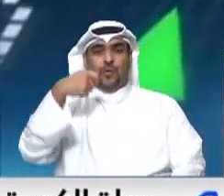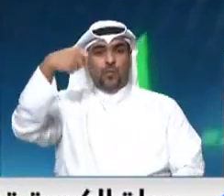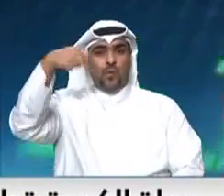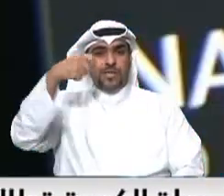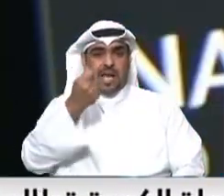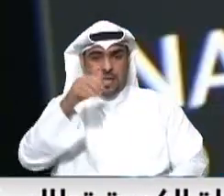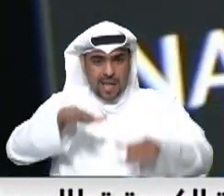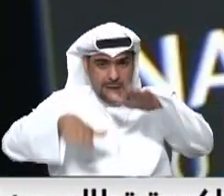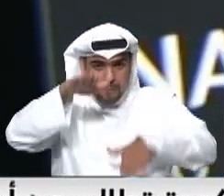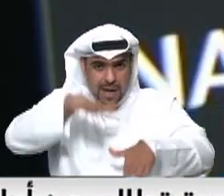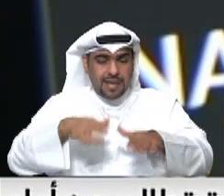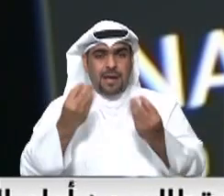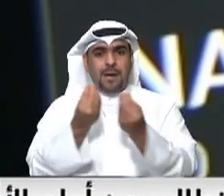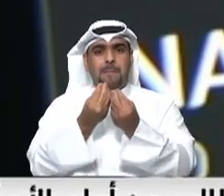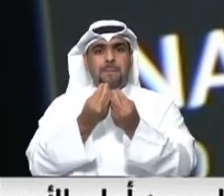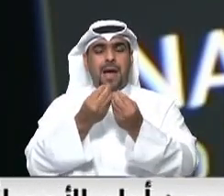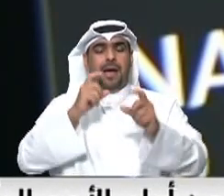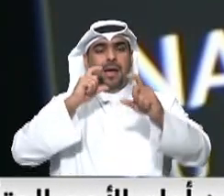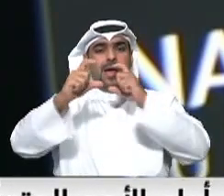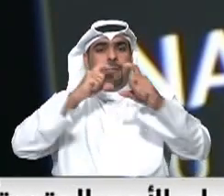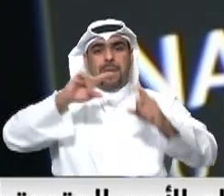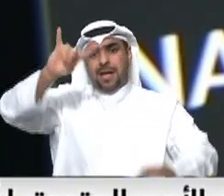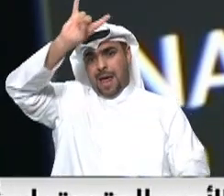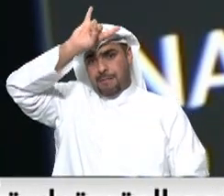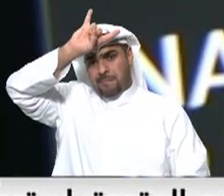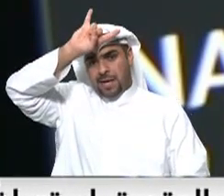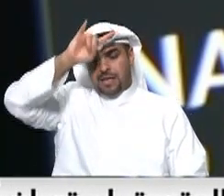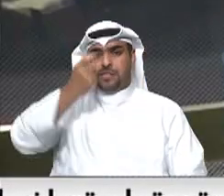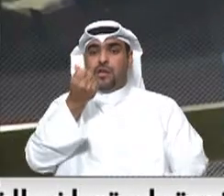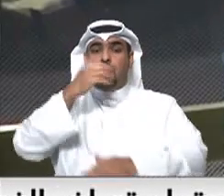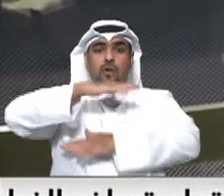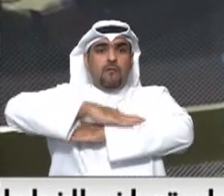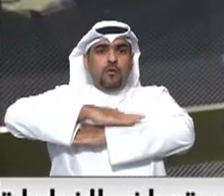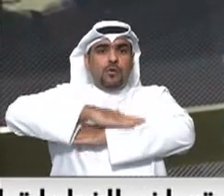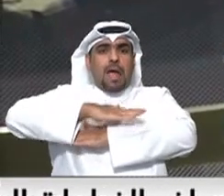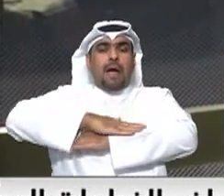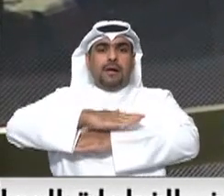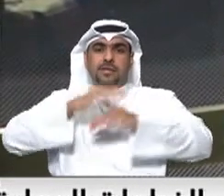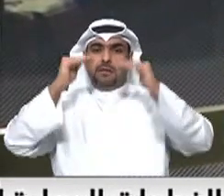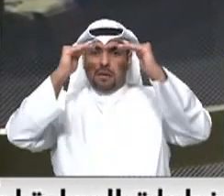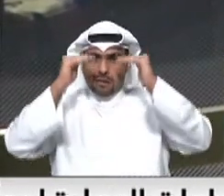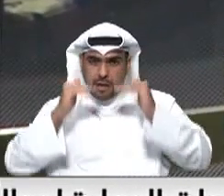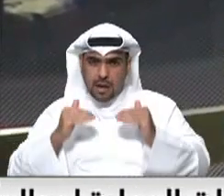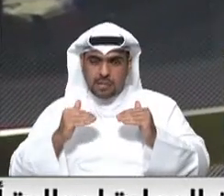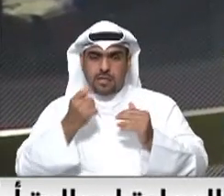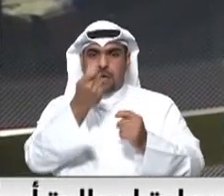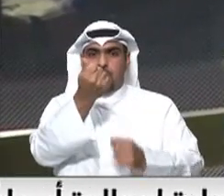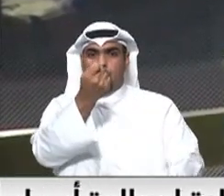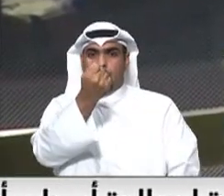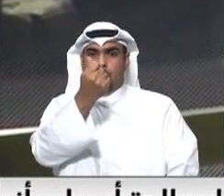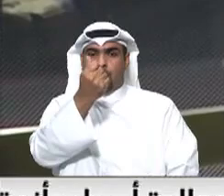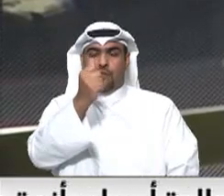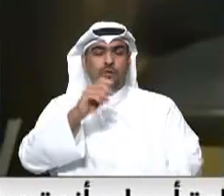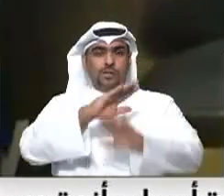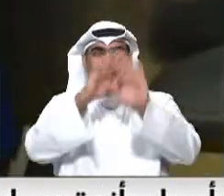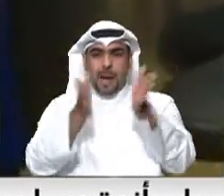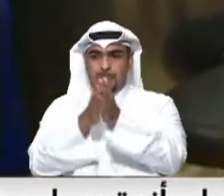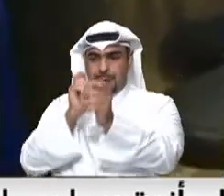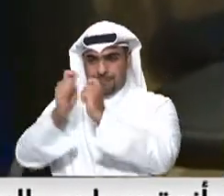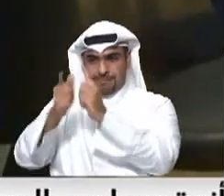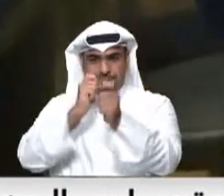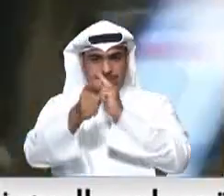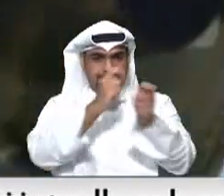السوق والشق الاهم الذي يواصل بنك الاحتياطي الفيدرالي التاكيد عليه هو ان الاسعار ستظل عند مستويات عاليه